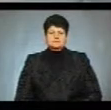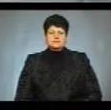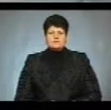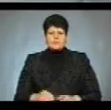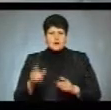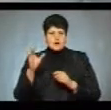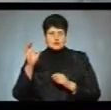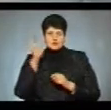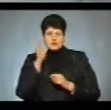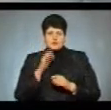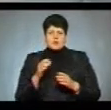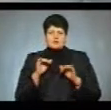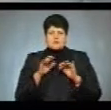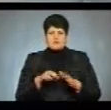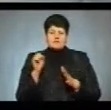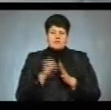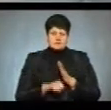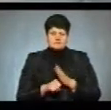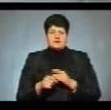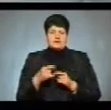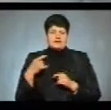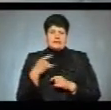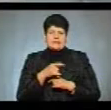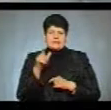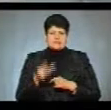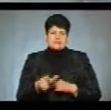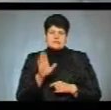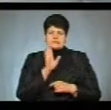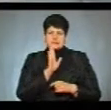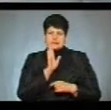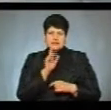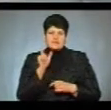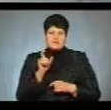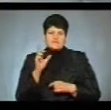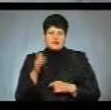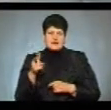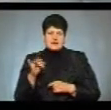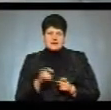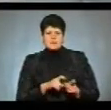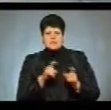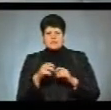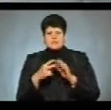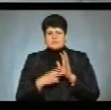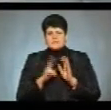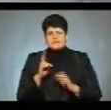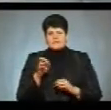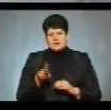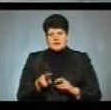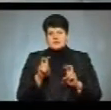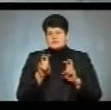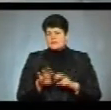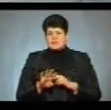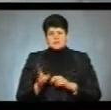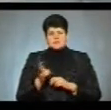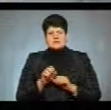Слухання у справі вбивства таксистки Євгенії Кордупель, яке відбувається в Тернопільському міськрайонному суді, перенесли на 17 квітня. На засідання не